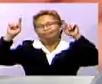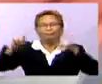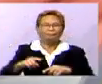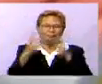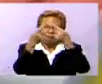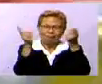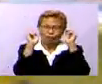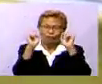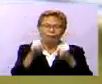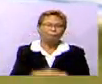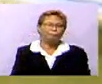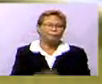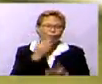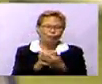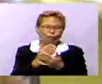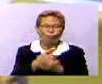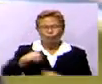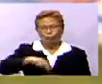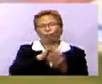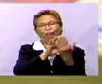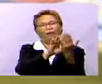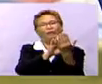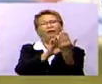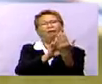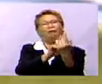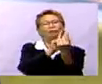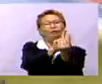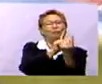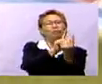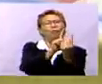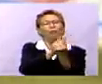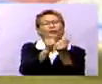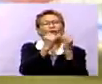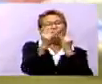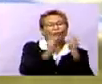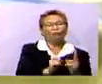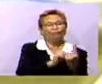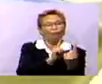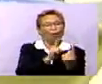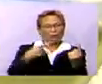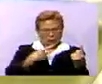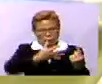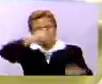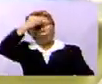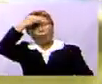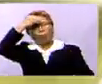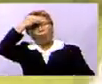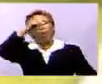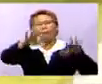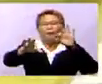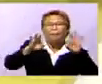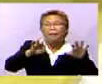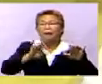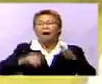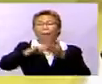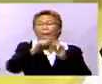Bagus sebab kita face to face dengan tukang interview, so kita tahu apa yang kita lack, apa yang